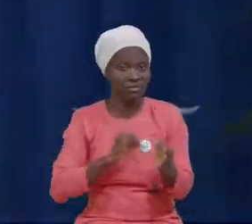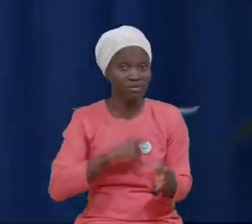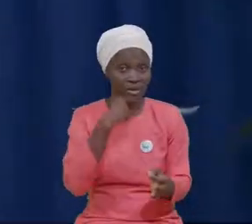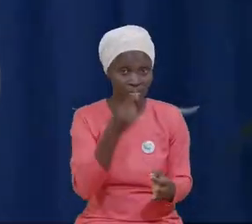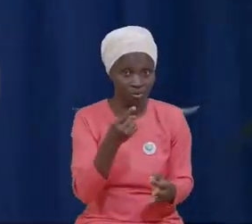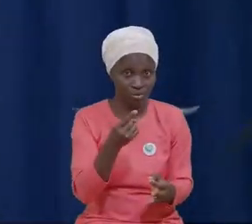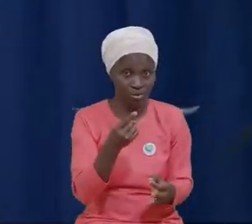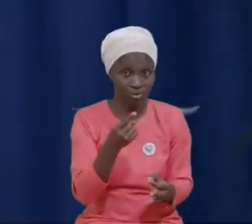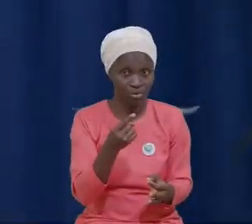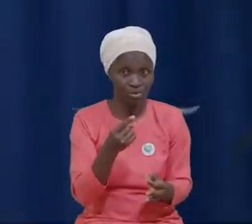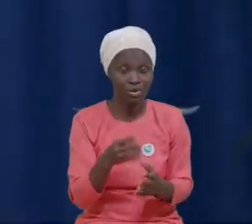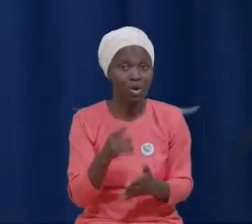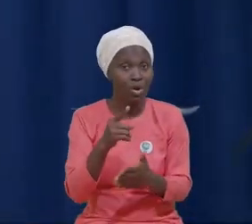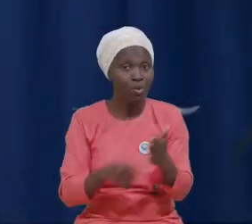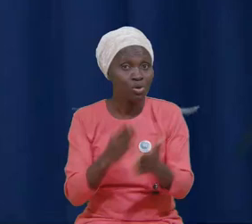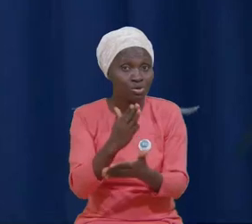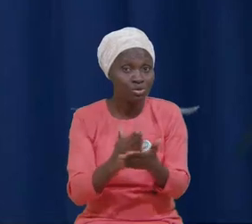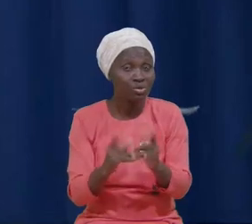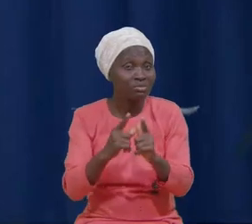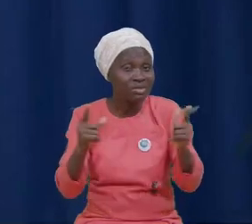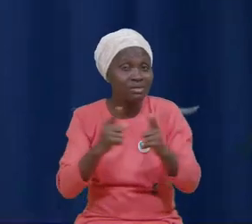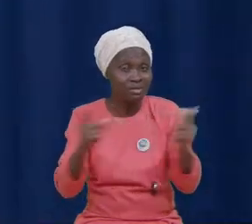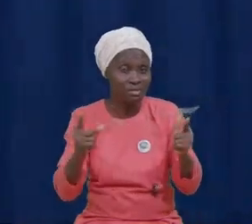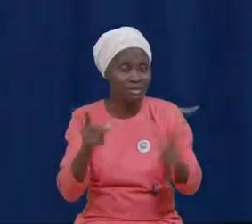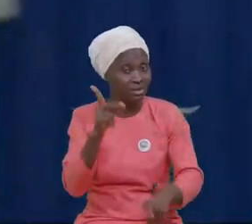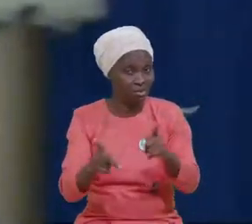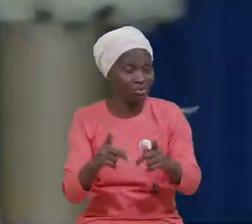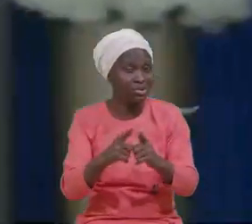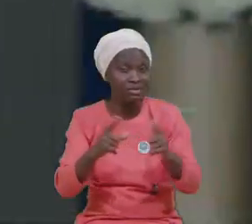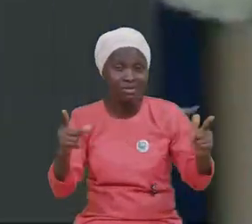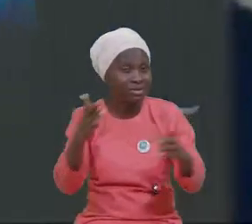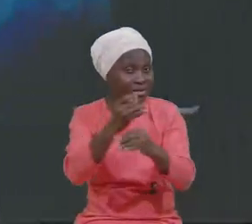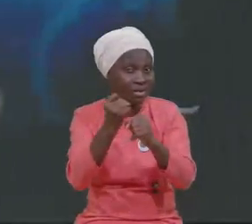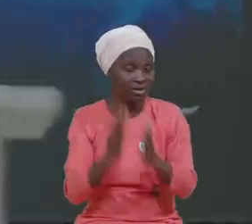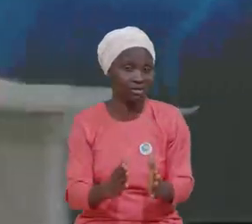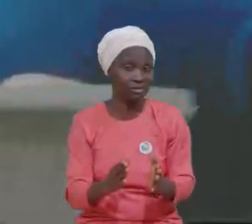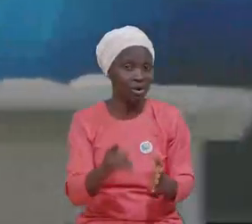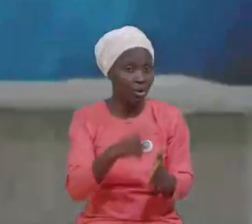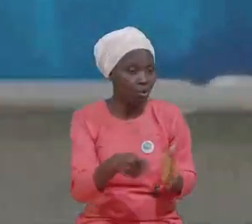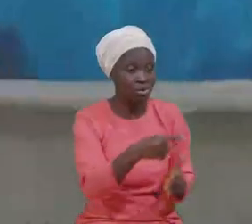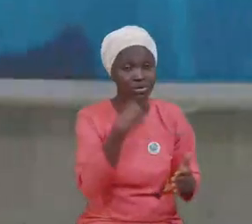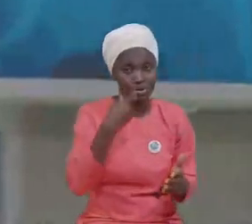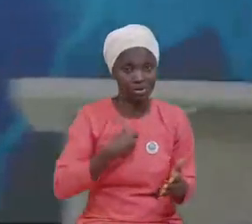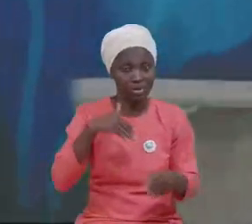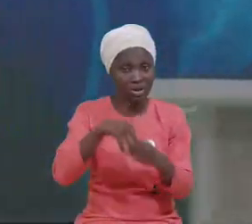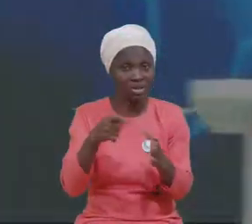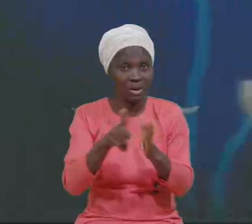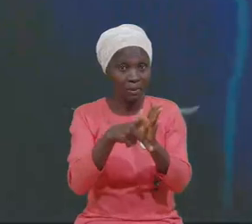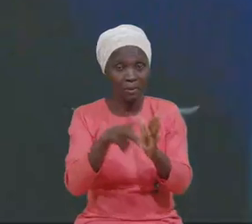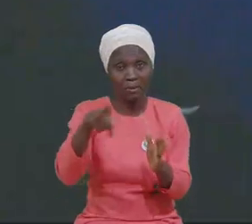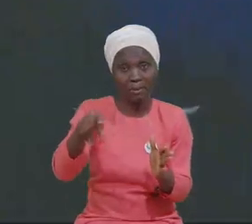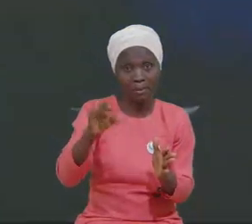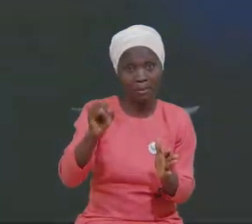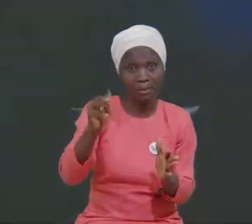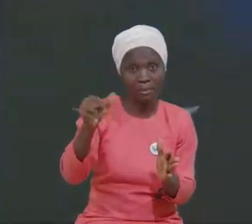Si je vous dis ce que de grandes, grandes personnes, de grands réalisateurs, ce qu'ils m'ont dit au